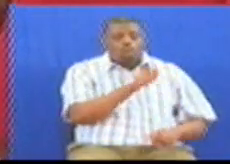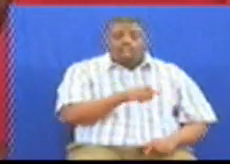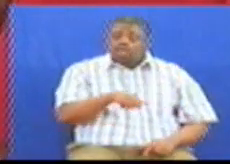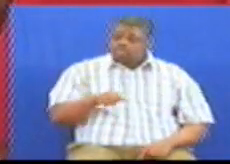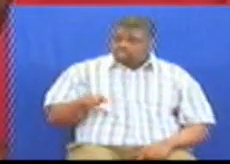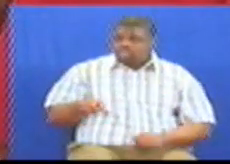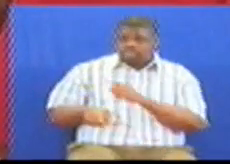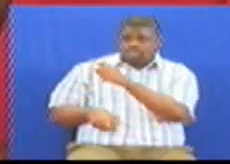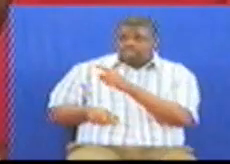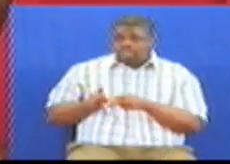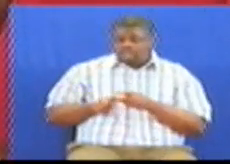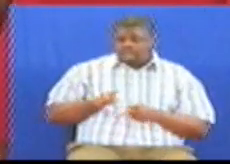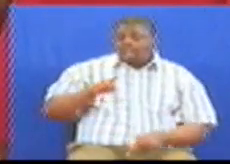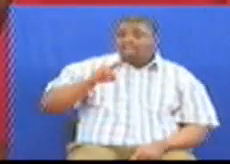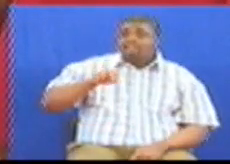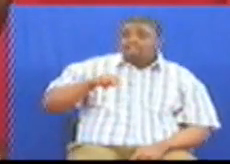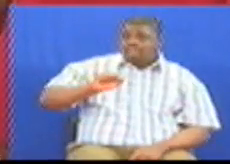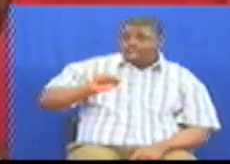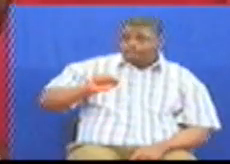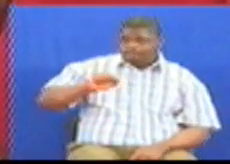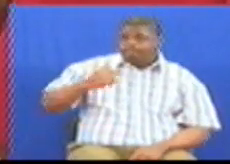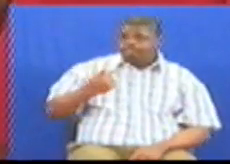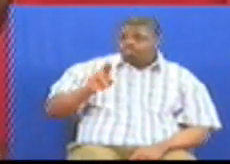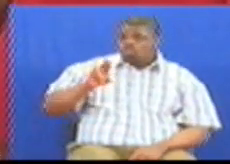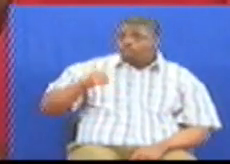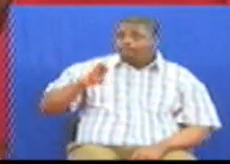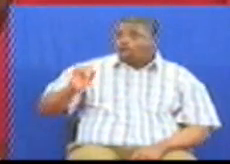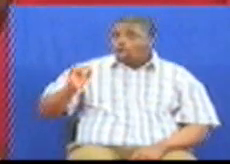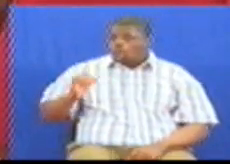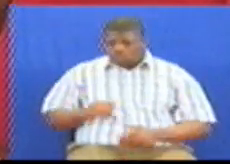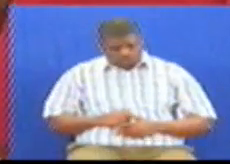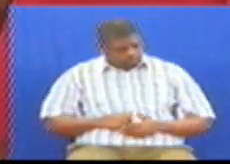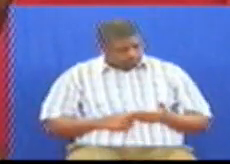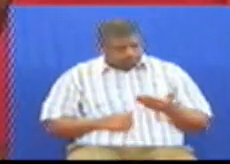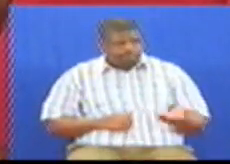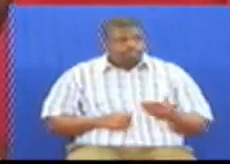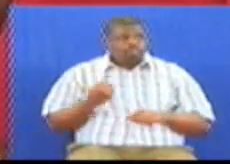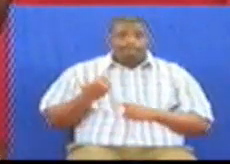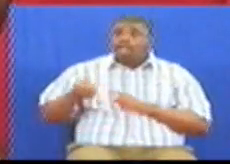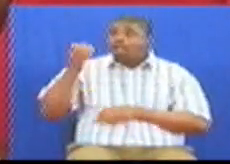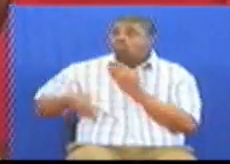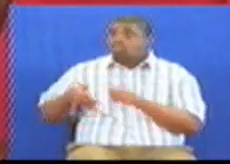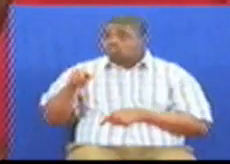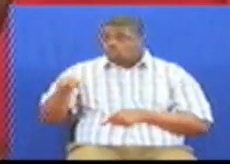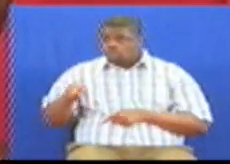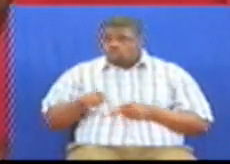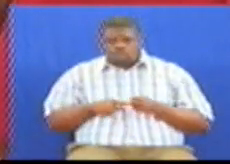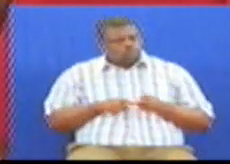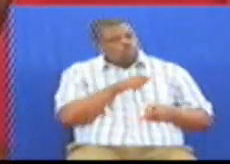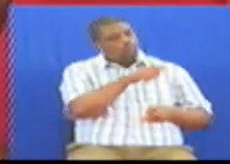Kwa mara ya mwisho kwenye ziara yangu ya mwisho kabla sijaja huku, muda wote wanamtumbo